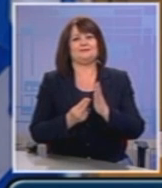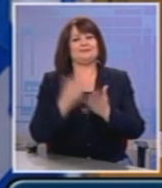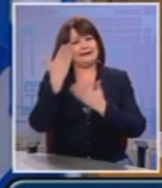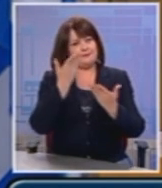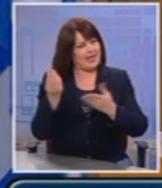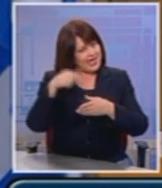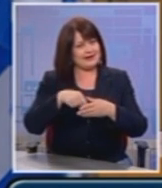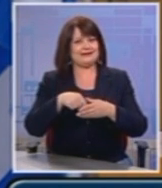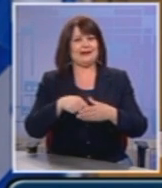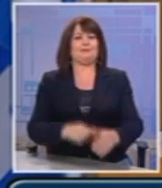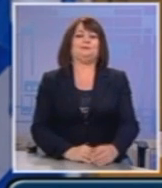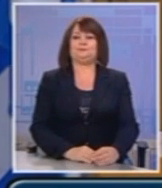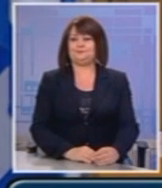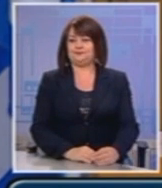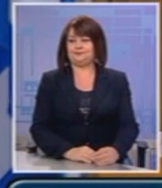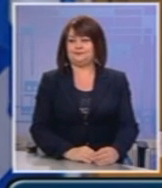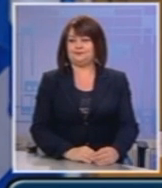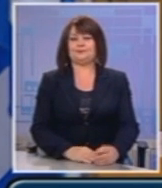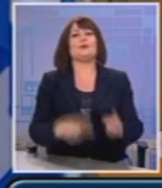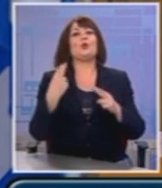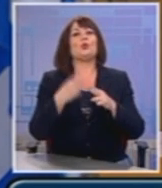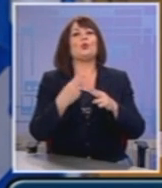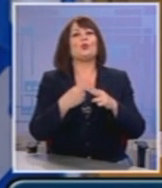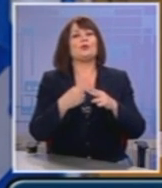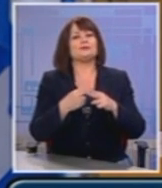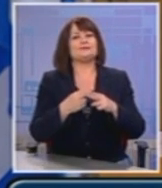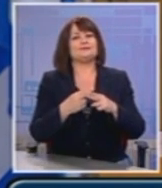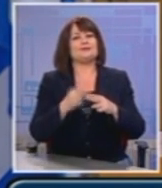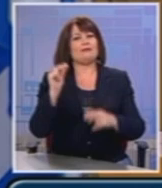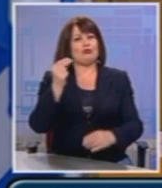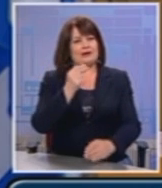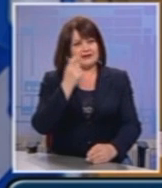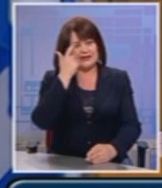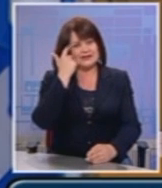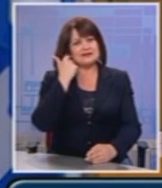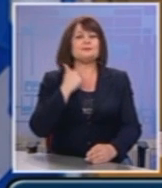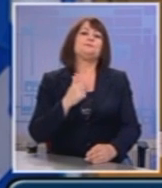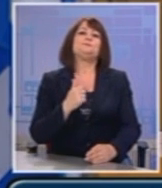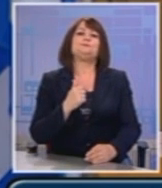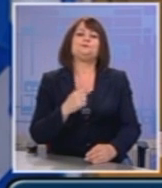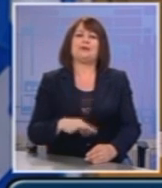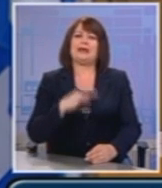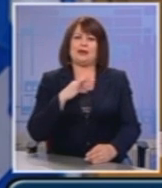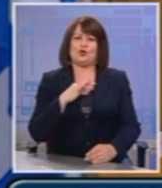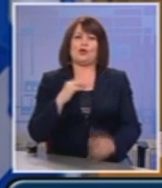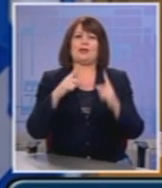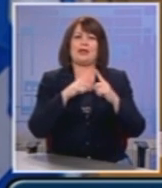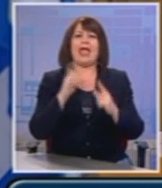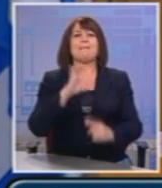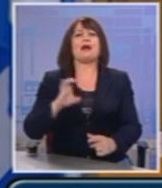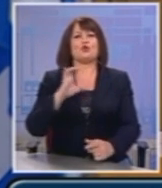τιμά έχουμε εκλεκτούς επίσης βουλευτές τον κύριο δημήτρη